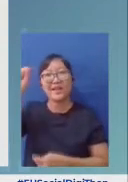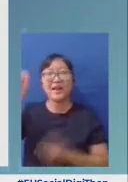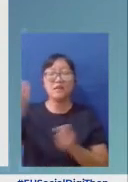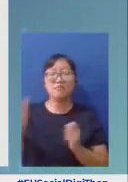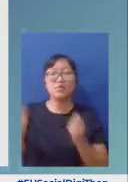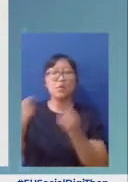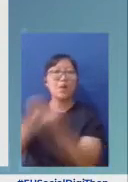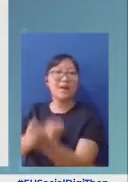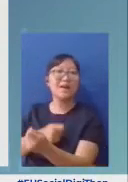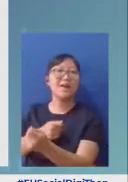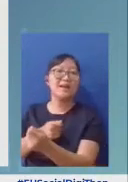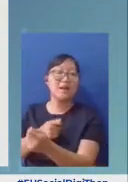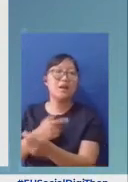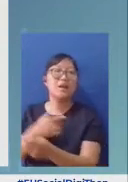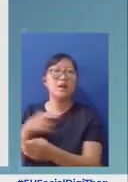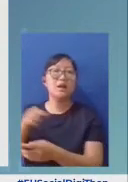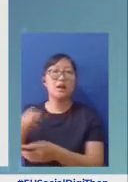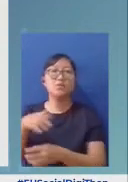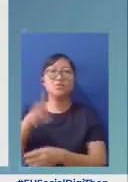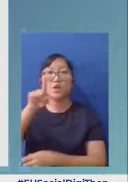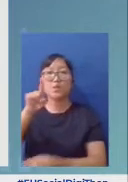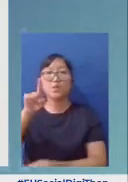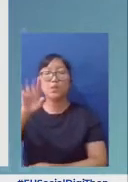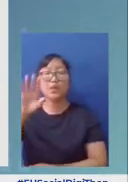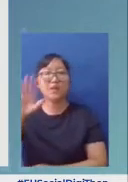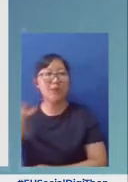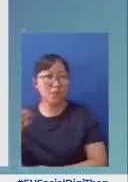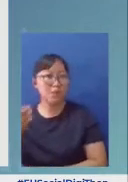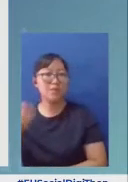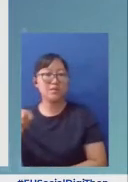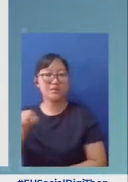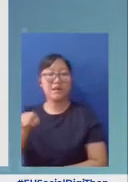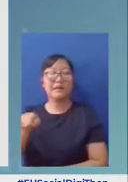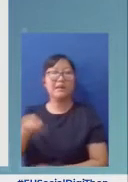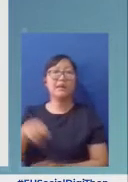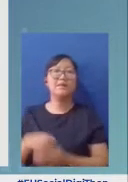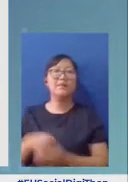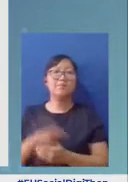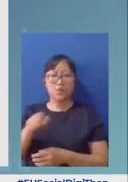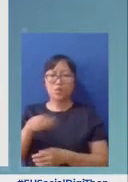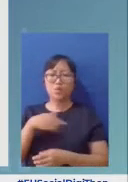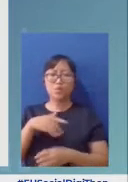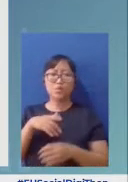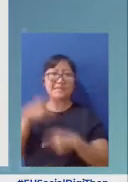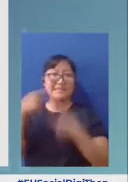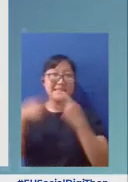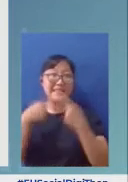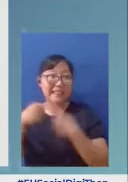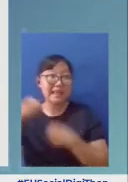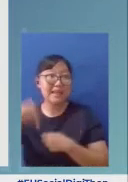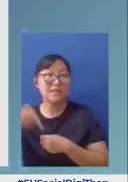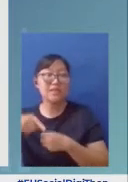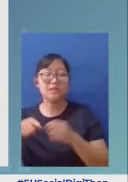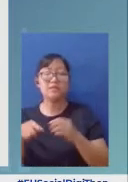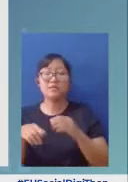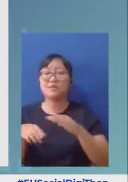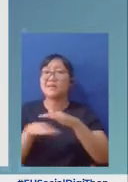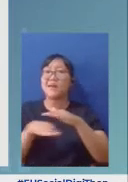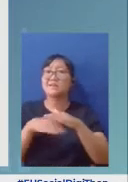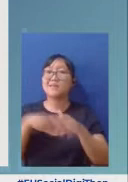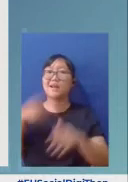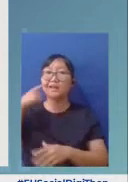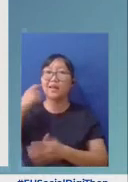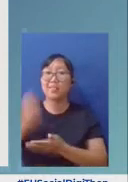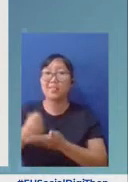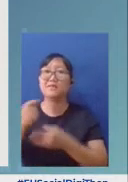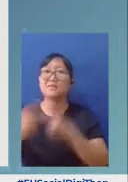dia mau pergi ke sana. Ini based on true story ya. Nah, jadi karena ada apa postingan